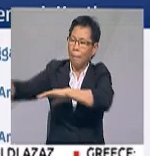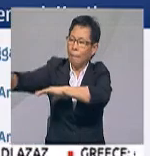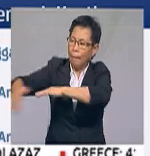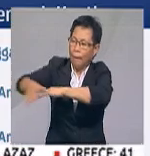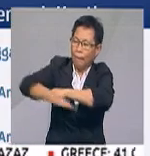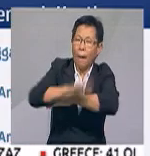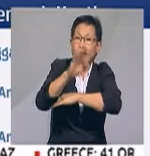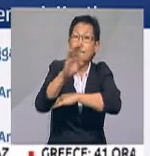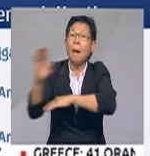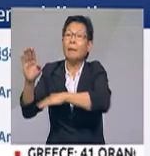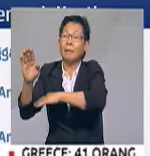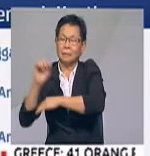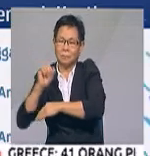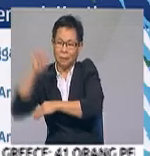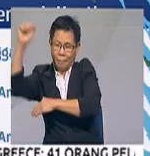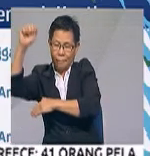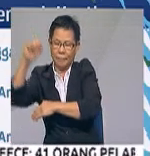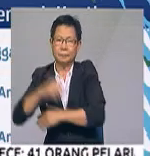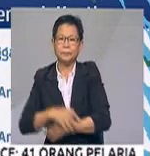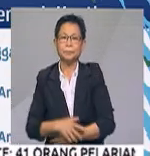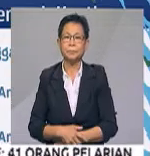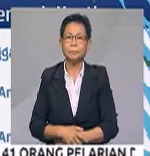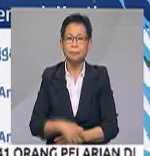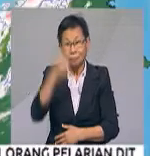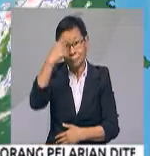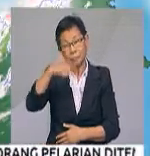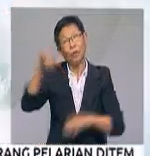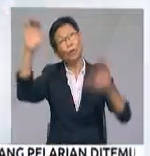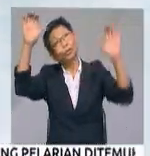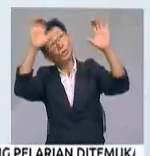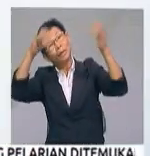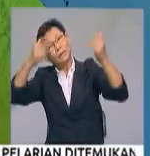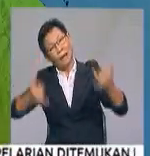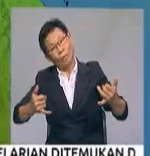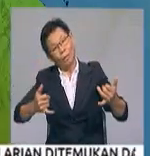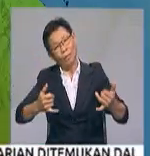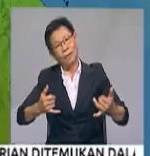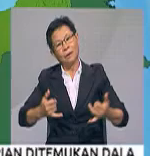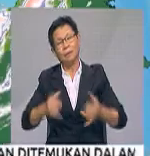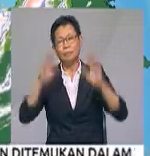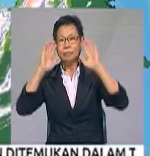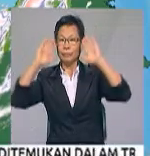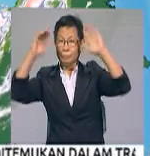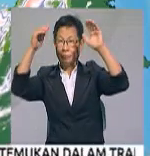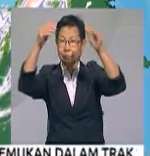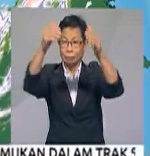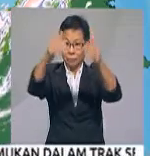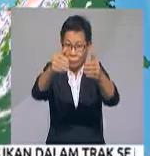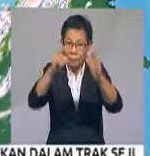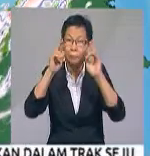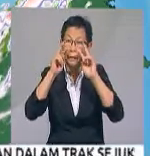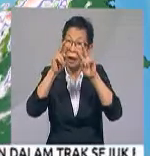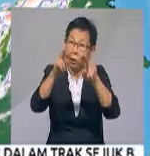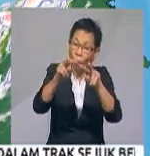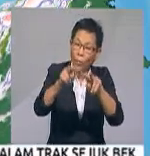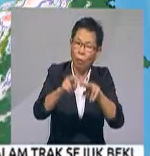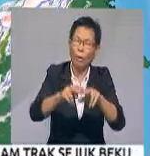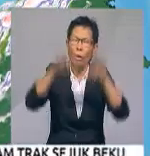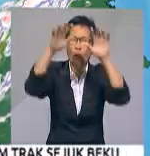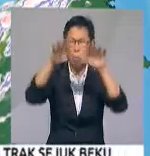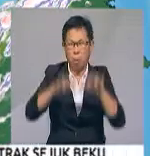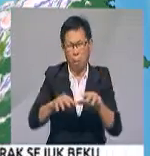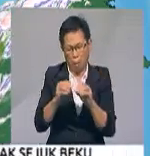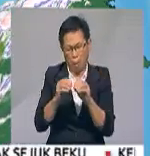Barat Sabah ini. Bagi keadaan cuaca semasa pula dapat diperhatikan, keadaan kelembapan